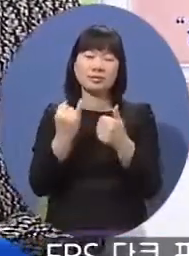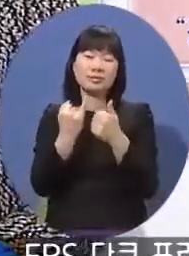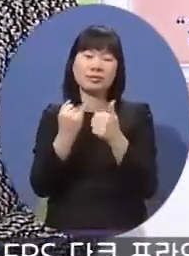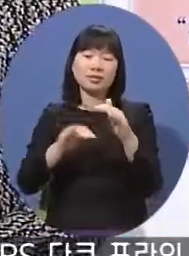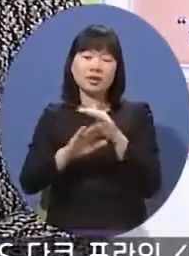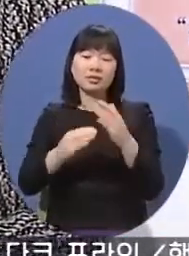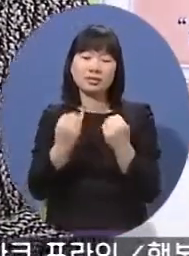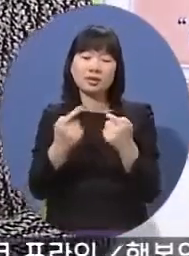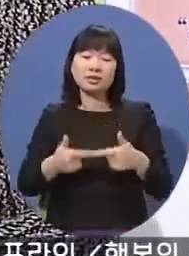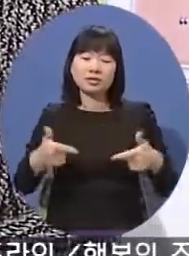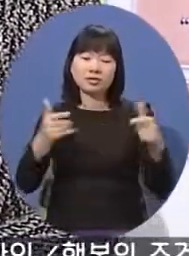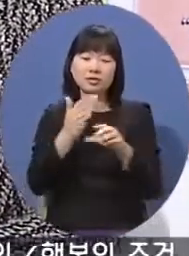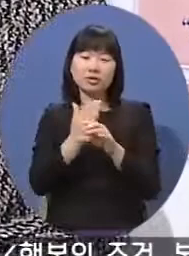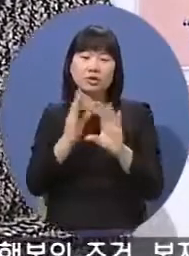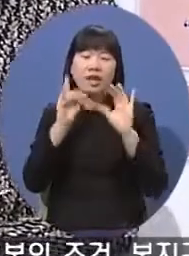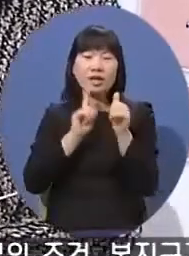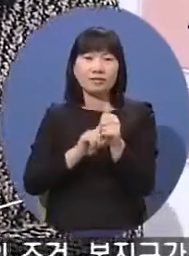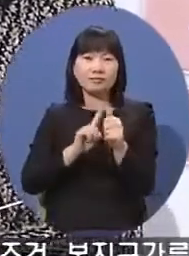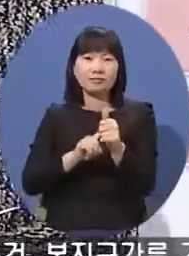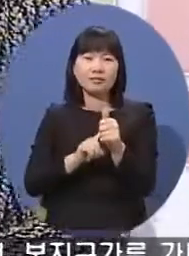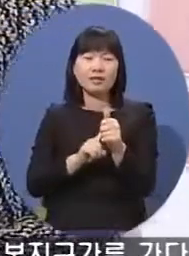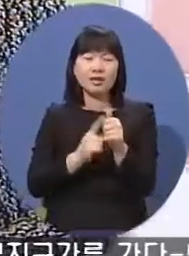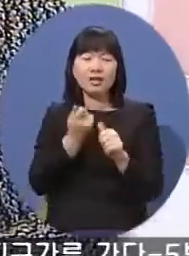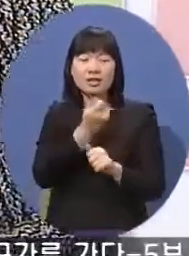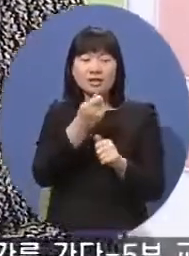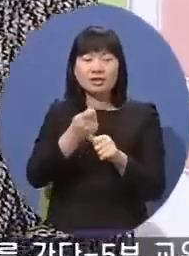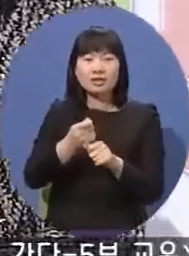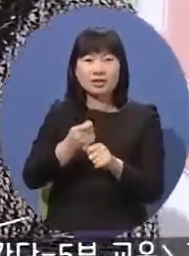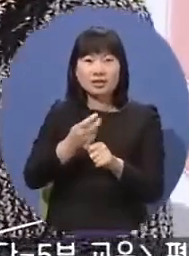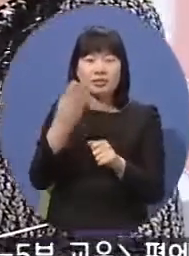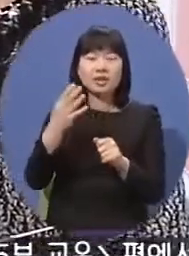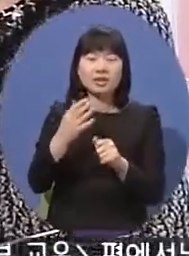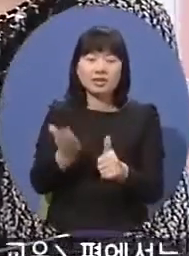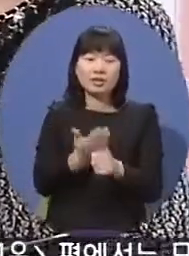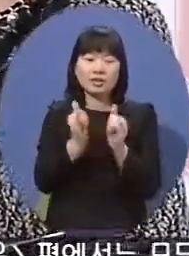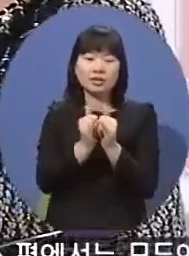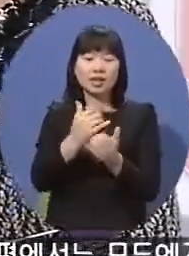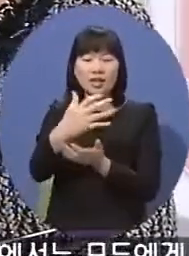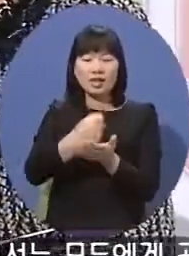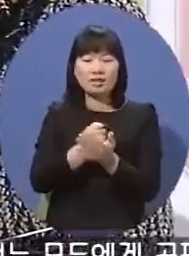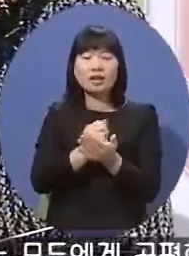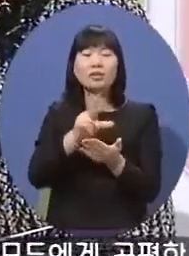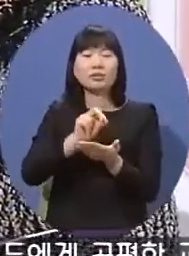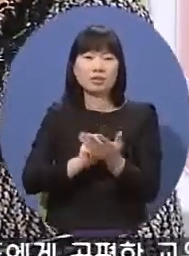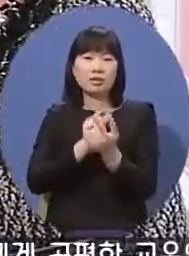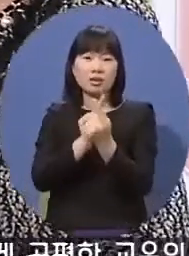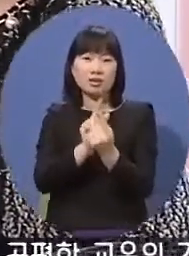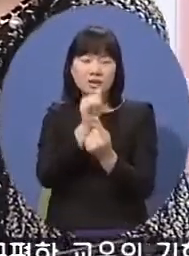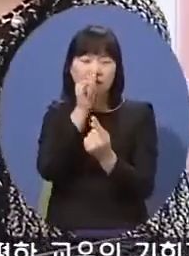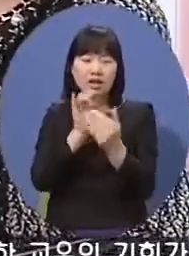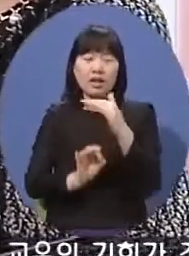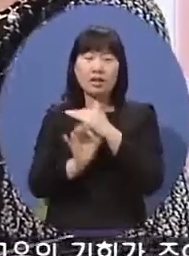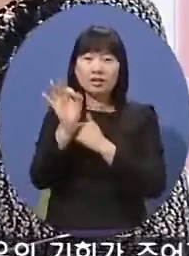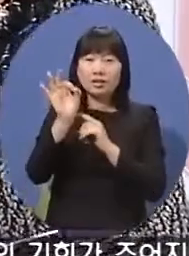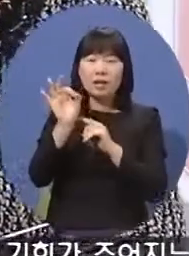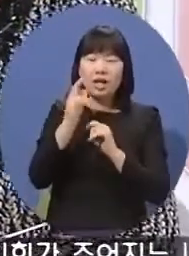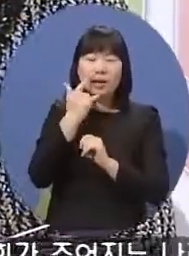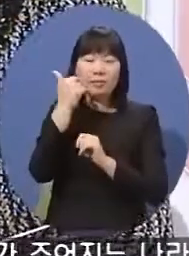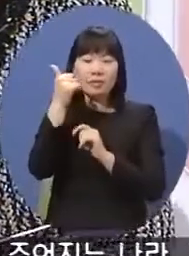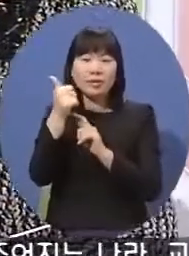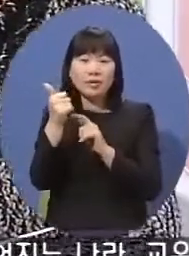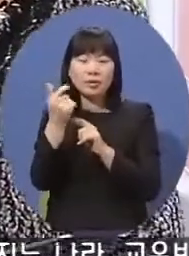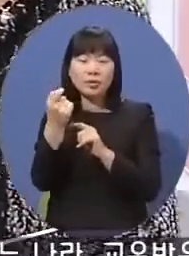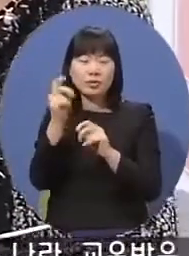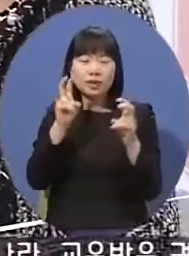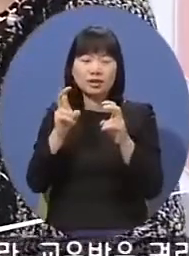가정이 많게 되면은 아이들이 다수의 양육자를 갖게 되는 문제가 생겨요. 맞아요. 아침에는 아빠가 조금